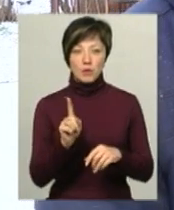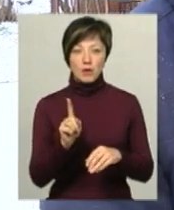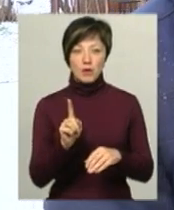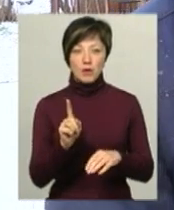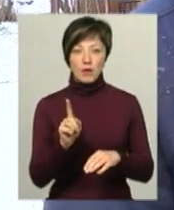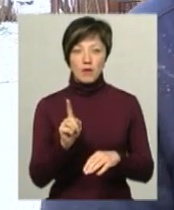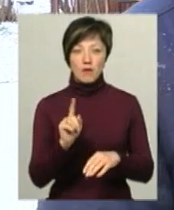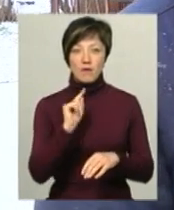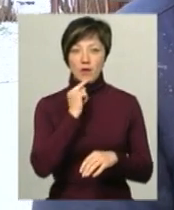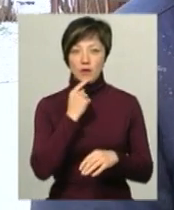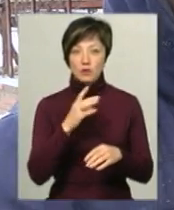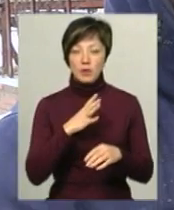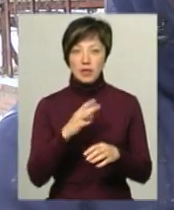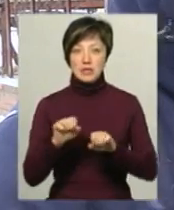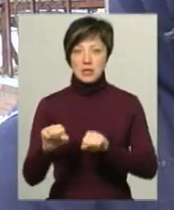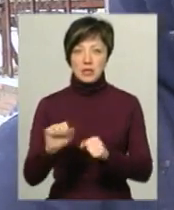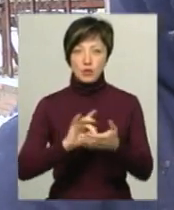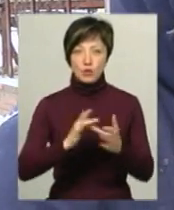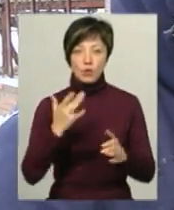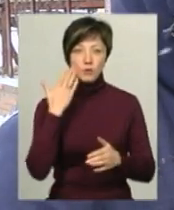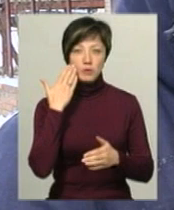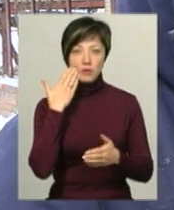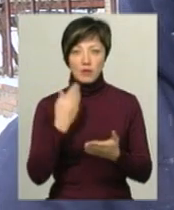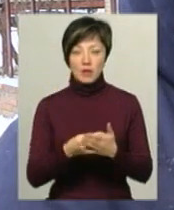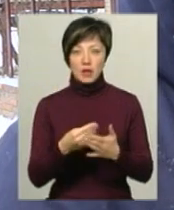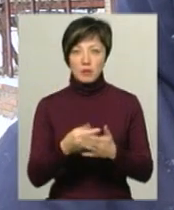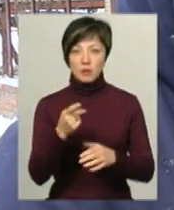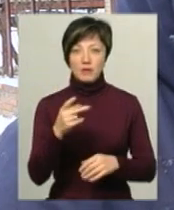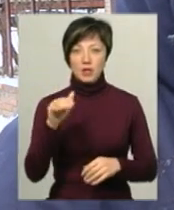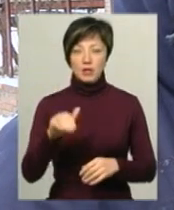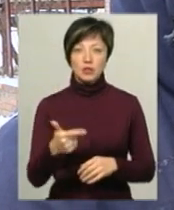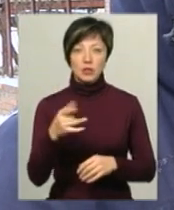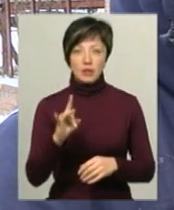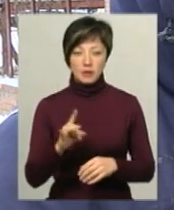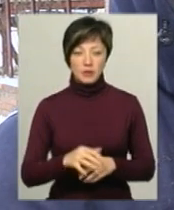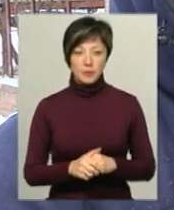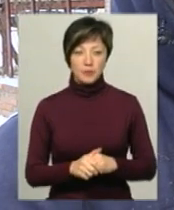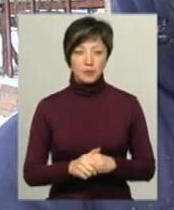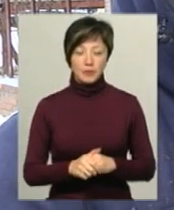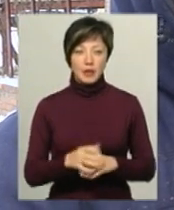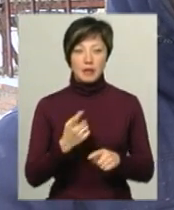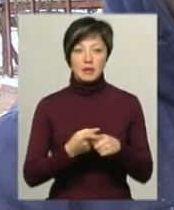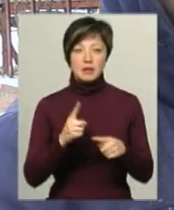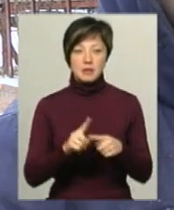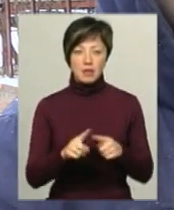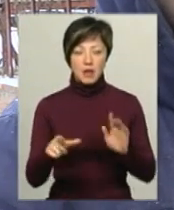її піддіти, і захисне скло. Орієнтовна вартість – більше 1500 гривень. Це разом